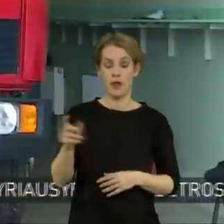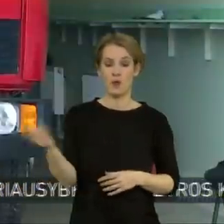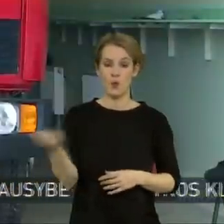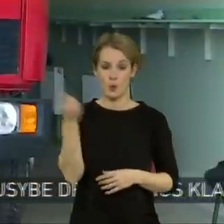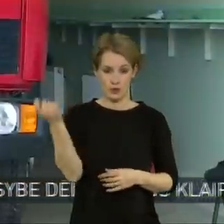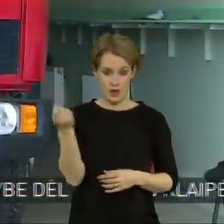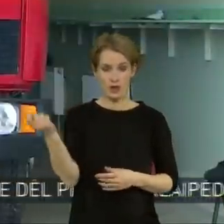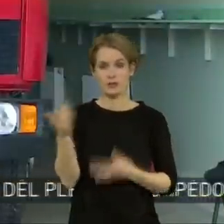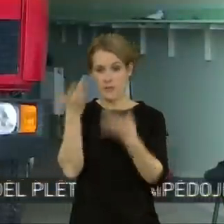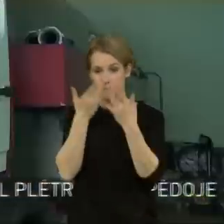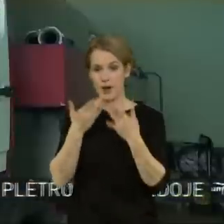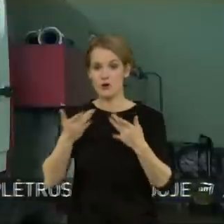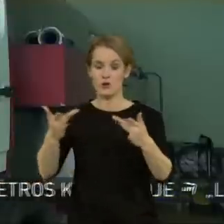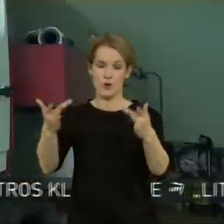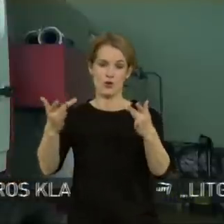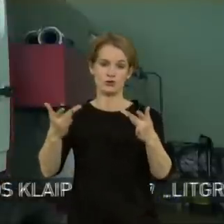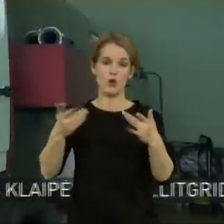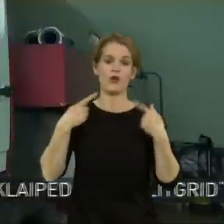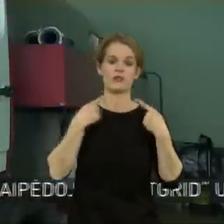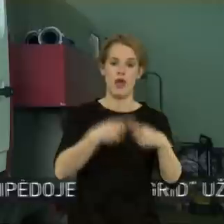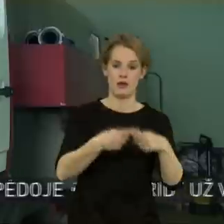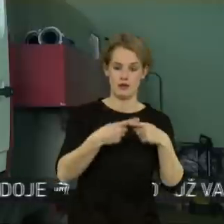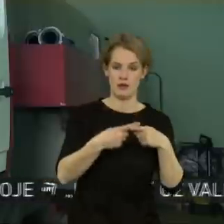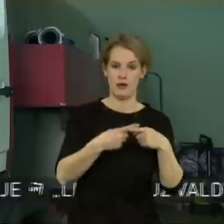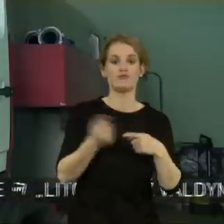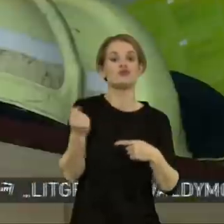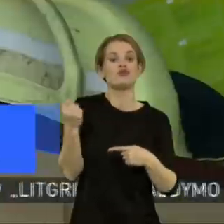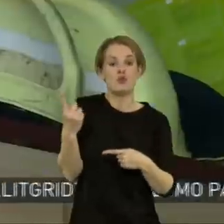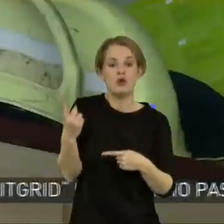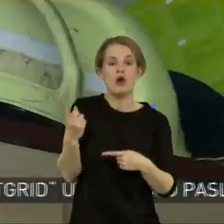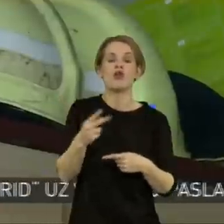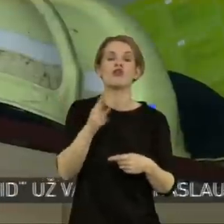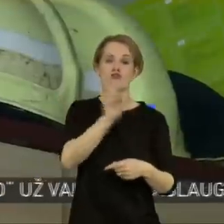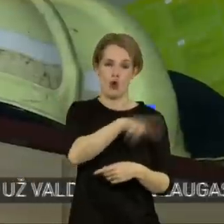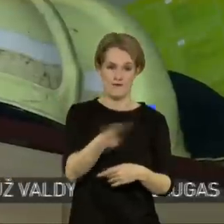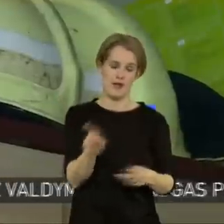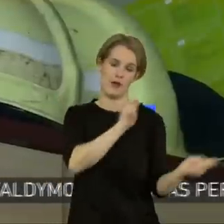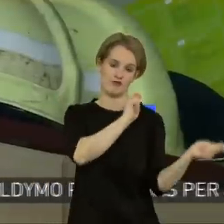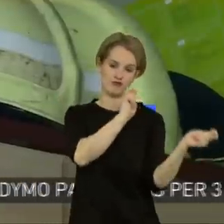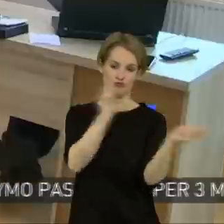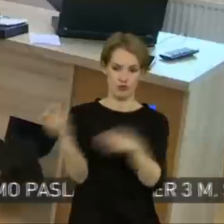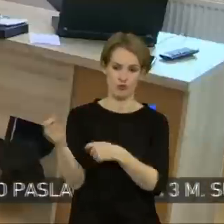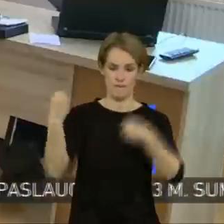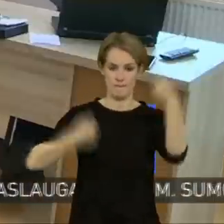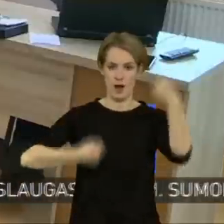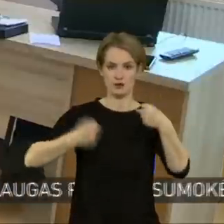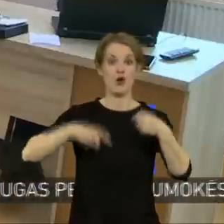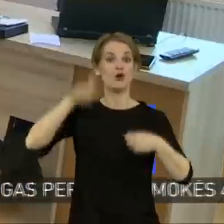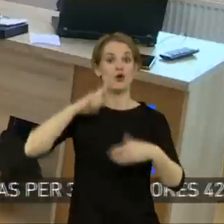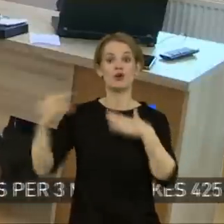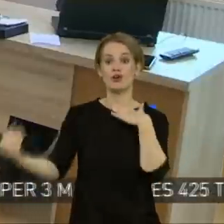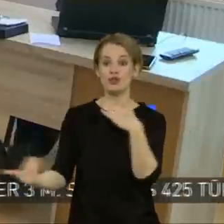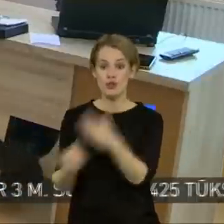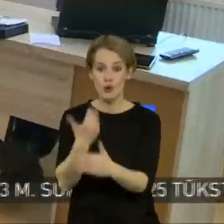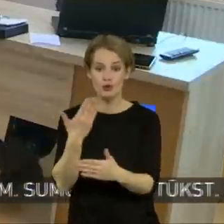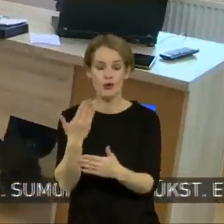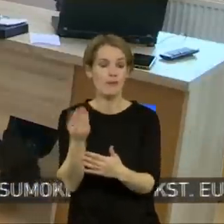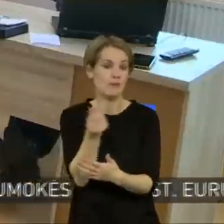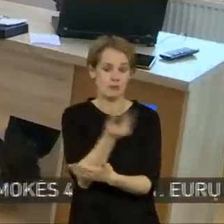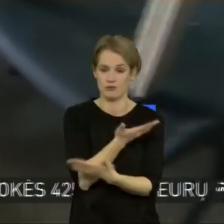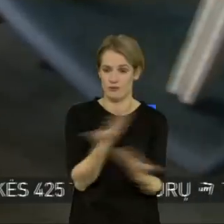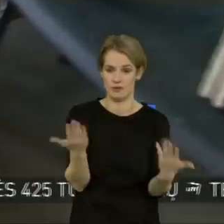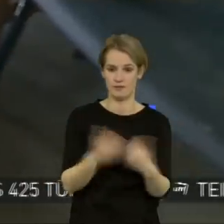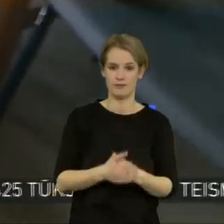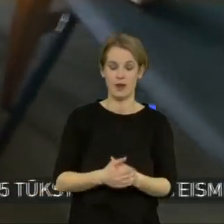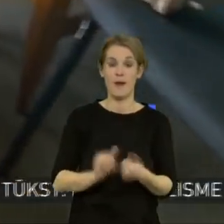Automobilis, norvegų dovana, mažo pravažumo, bet talpina daug vandens. Norėtųsi naujo, bet nėra už ką. Pamainoje būdi du ugniagesiai